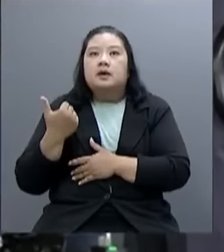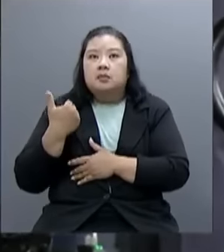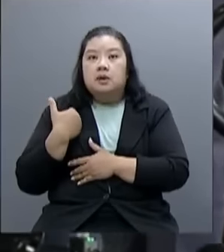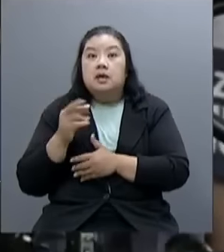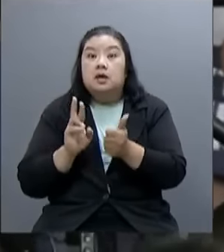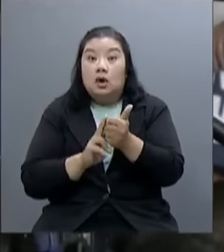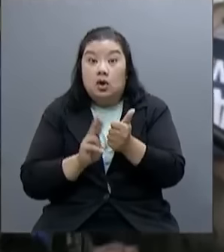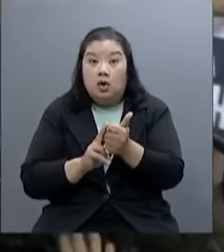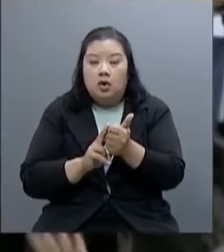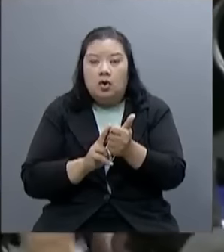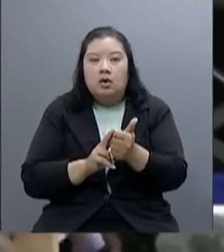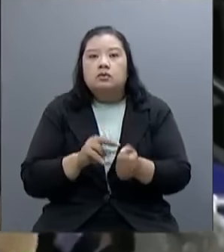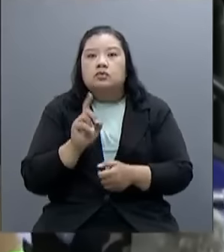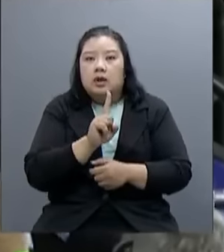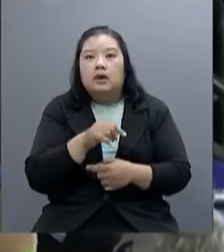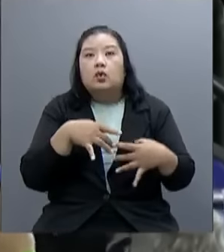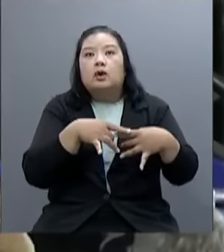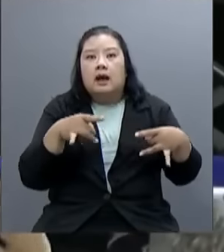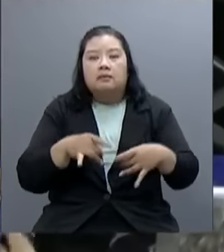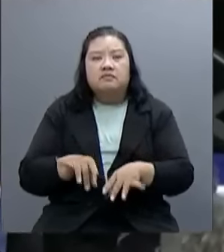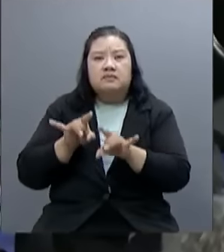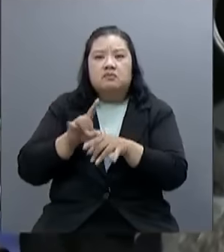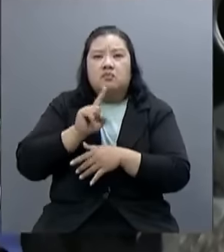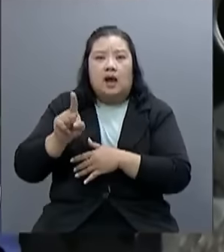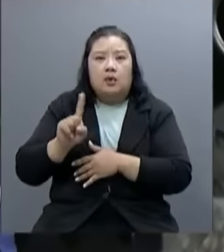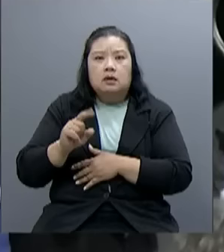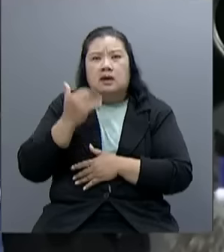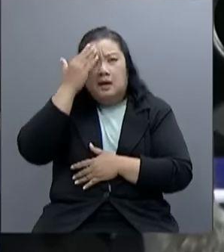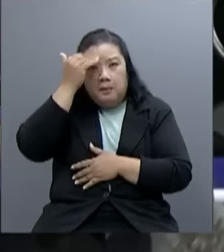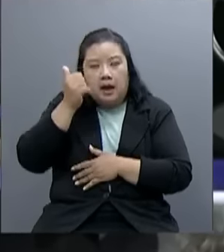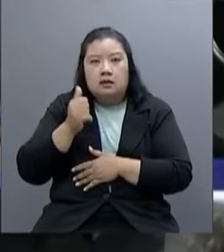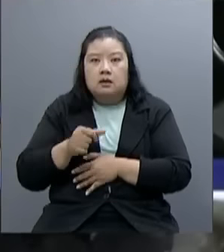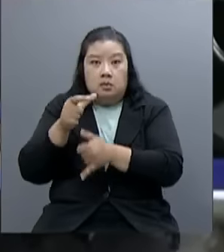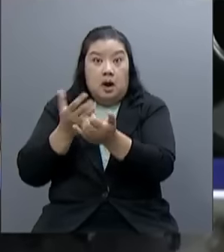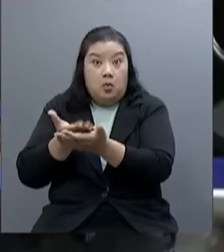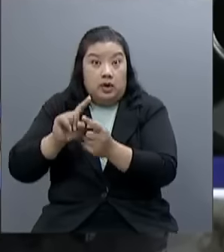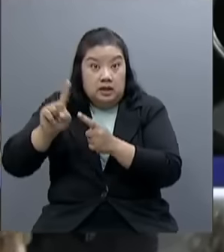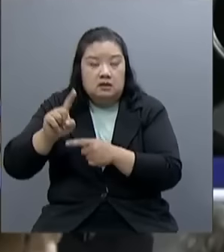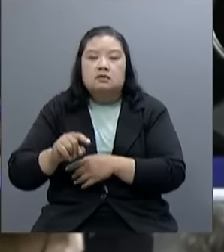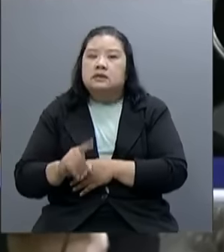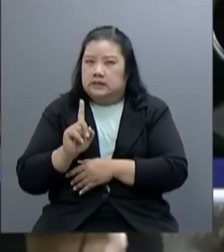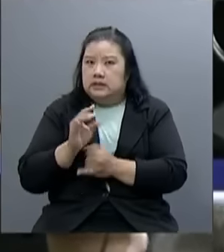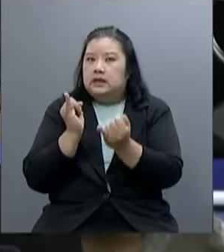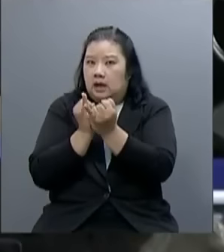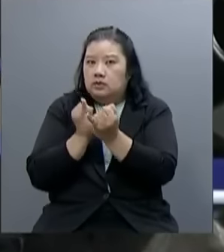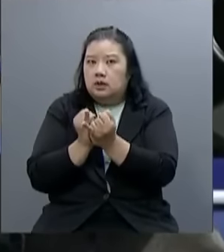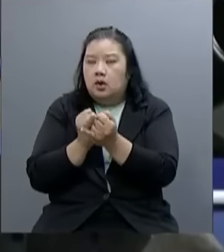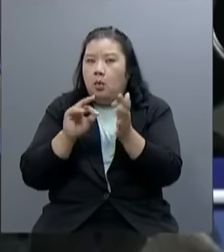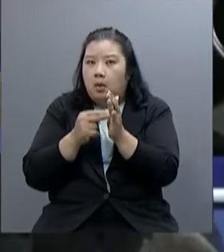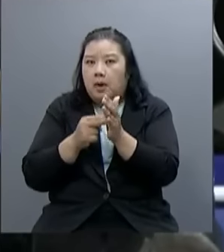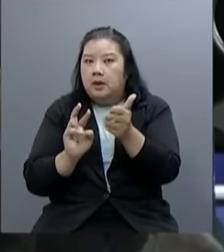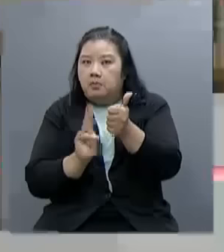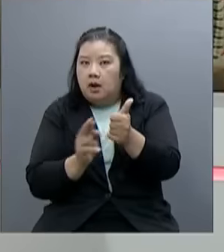แข่งจากเดโมแครตเขาออกปากแซวเขว่าจริงๆแล้วเนี่ยอีลอน muskเป็นคู่หูตัวจริงของโดนัลด์ทรัมป์หรือเปล่านะ